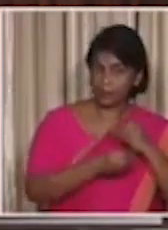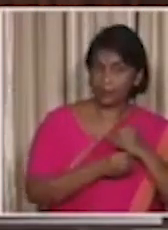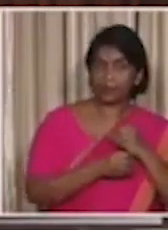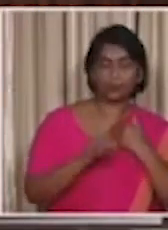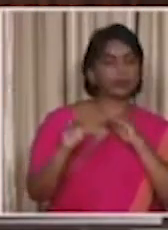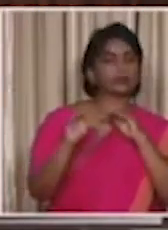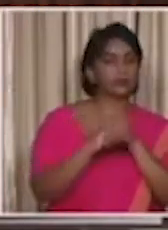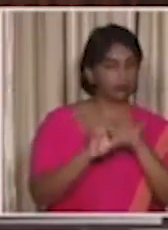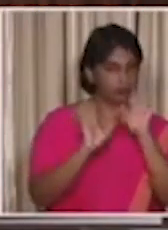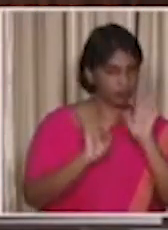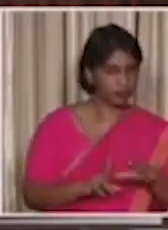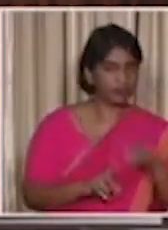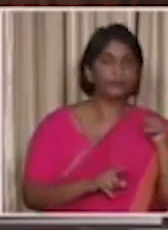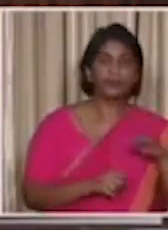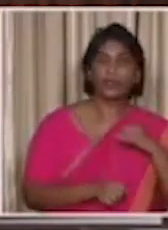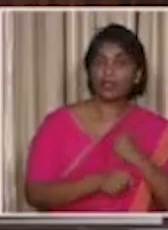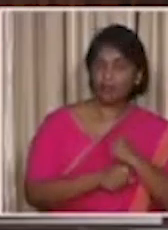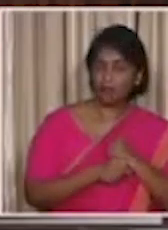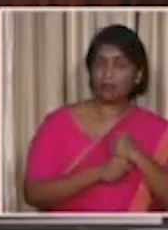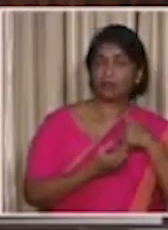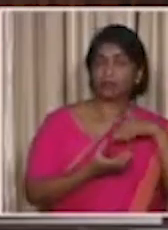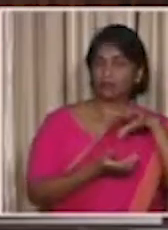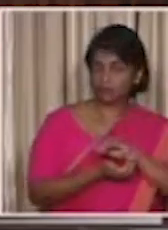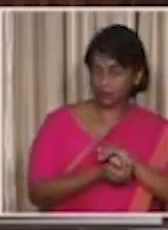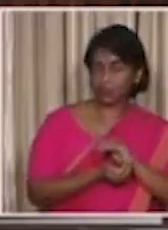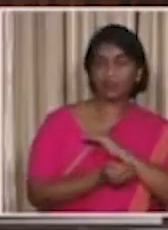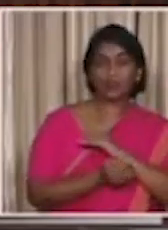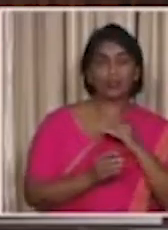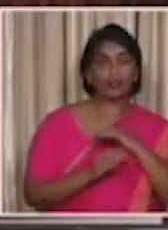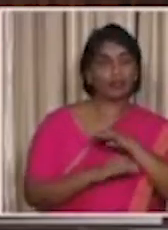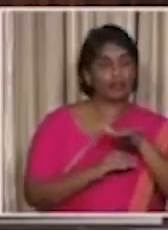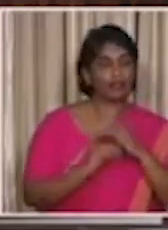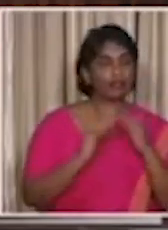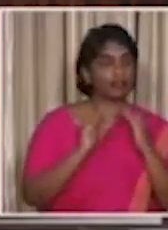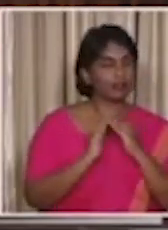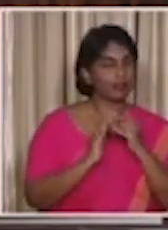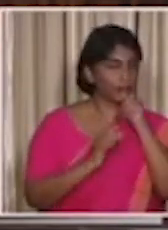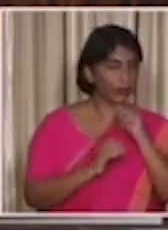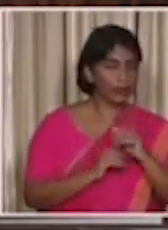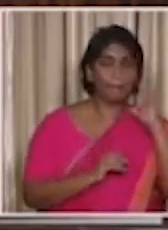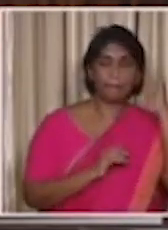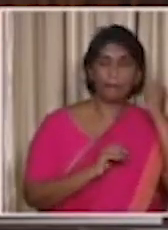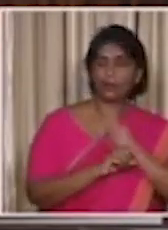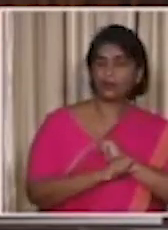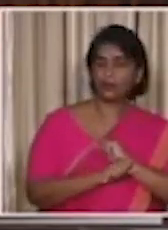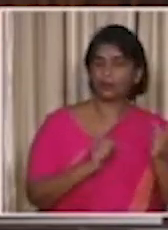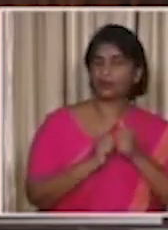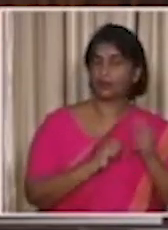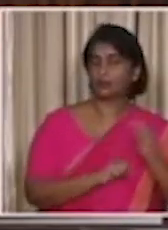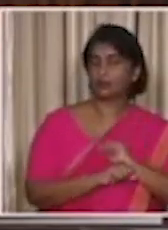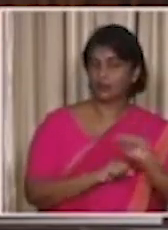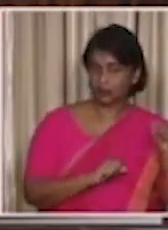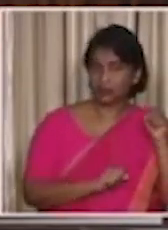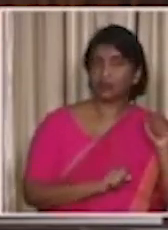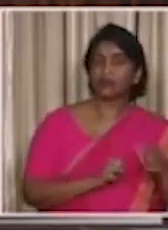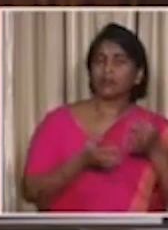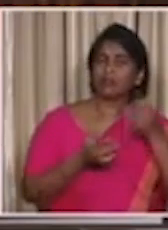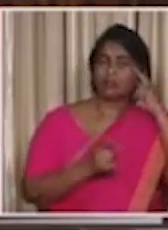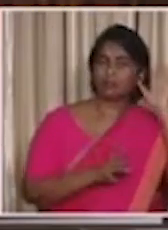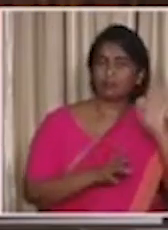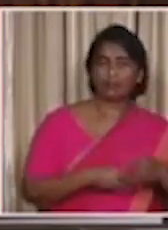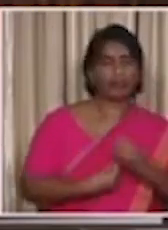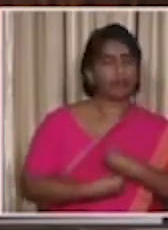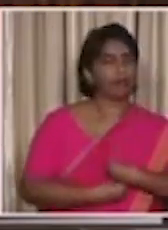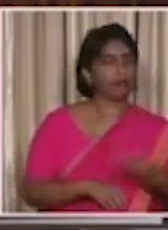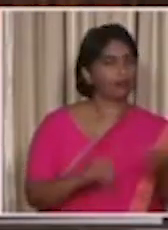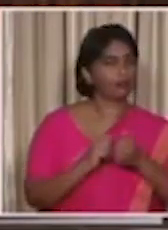දායක කරගත යුතුයි. රජයේ අංශයේ ඉඩම් සහ ගොඩනැගිලි කිසිදු ඵලදායි කාර්යයකට යොදා නොගෙන නිෂ්කාරණයෙන් නාස්ති